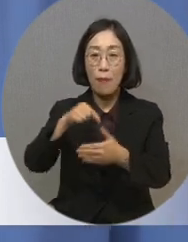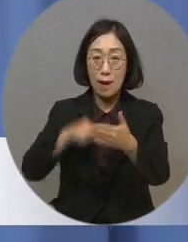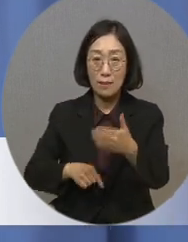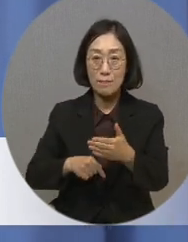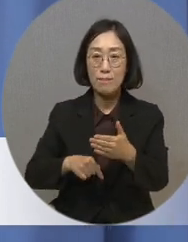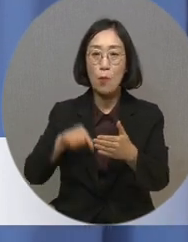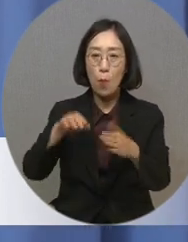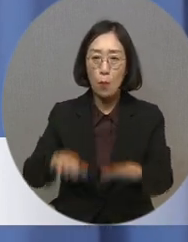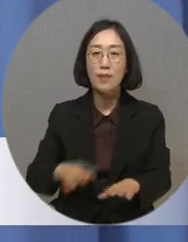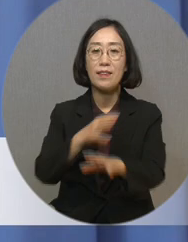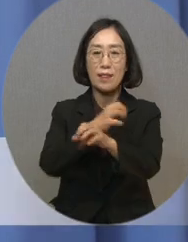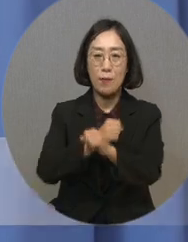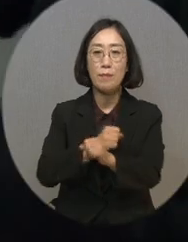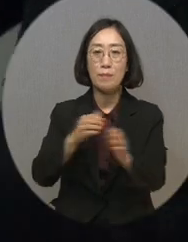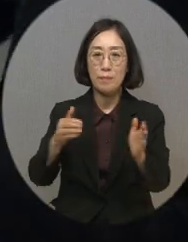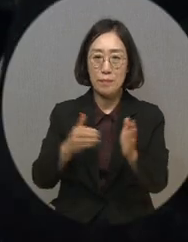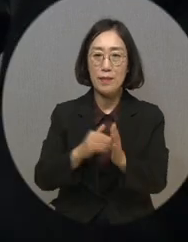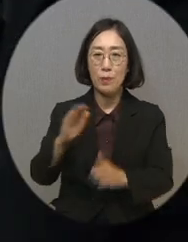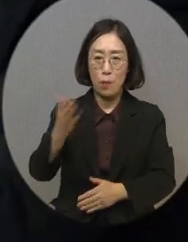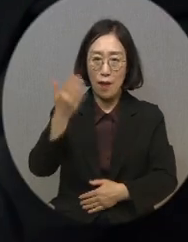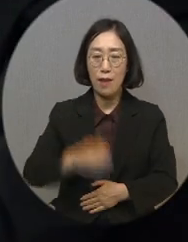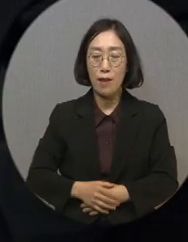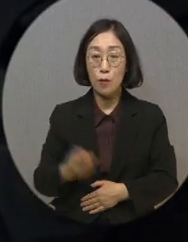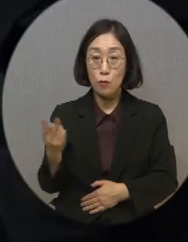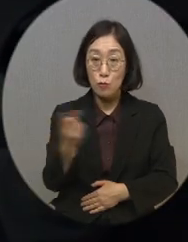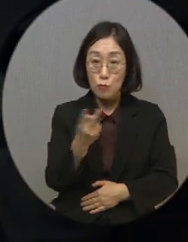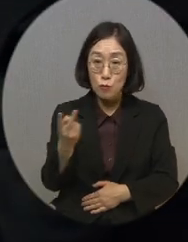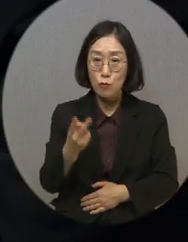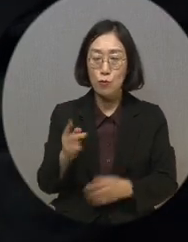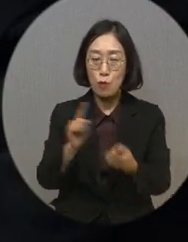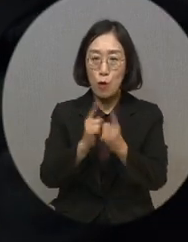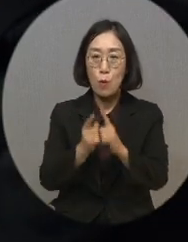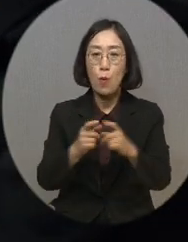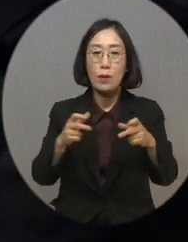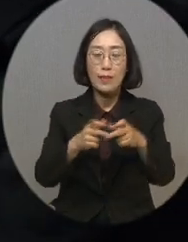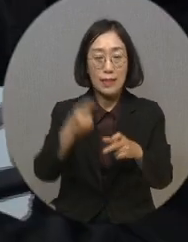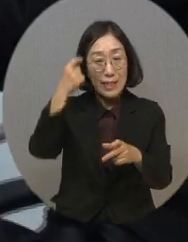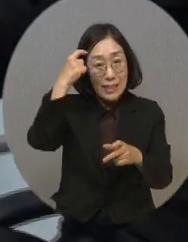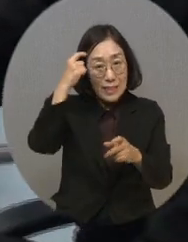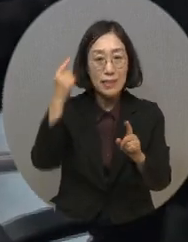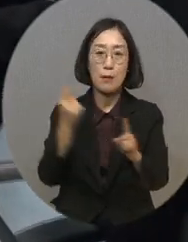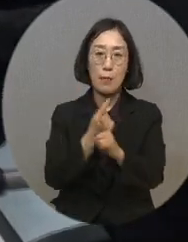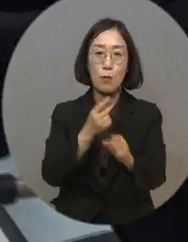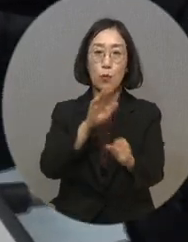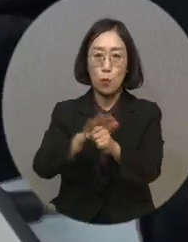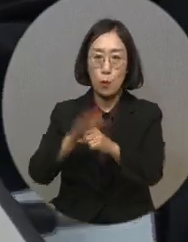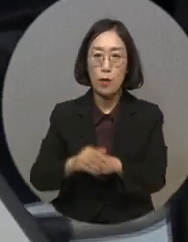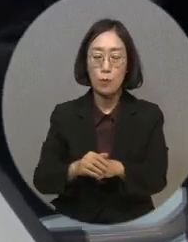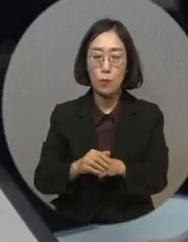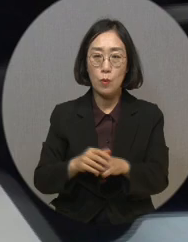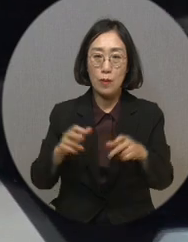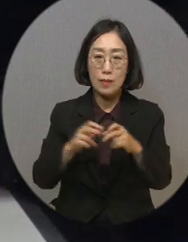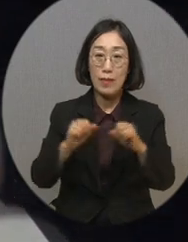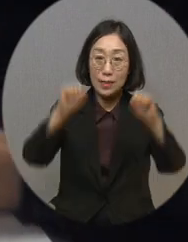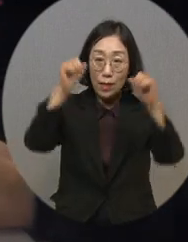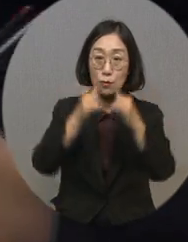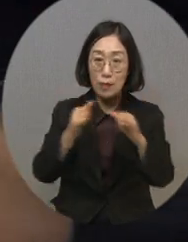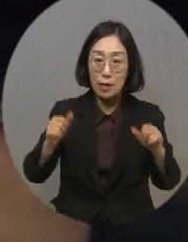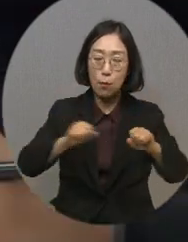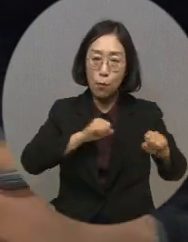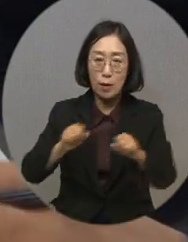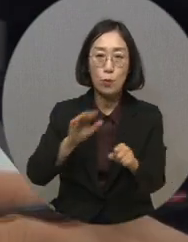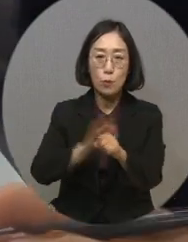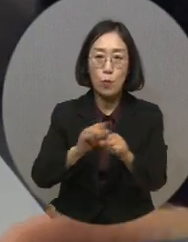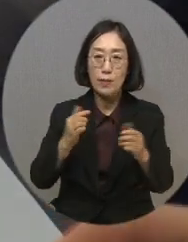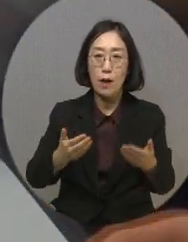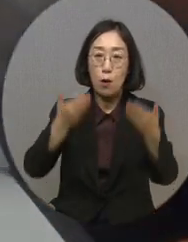협약이 오늘의 이 자리라고 생각합니다. 두 기관은 장애인 인식 개선 캠페인, 장애 체육인의 활동 지원을 위한